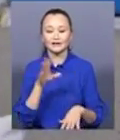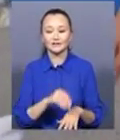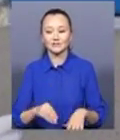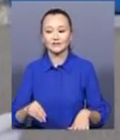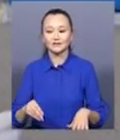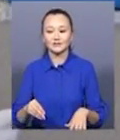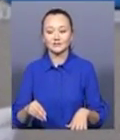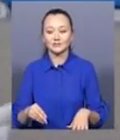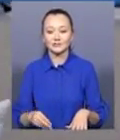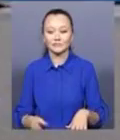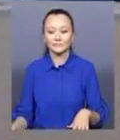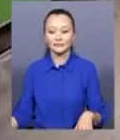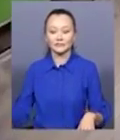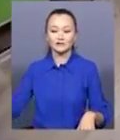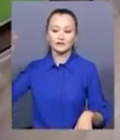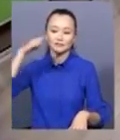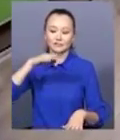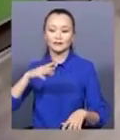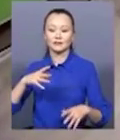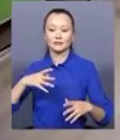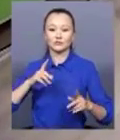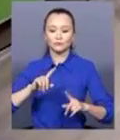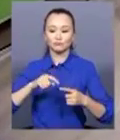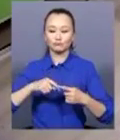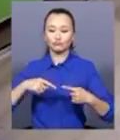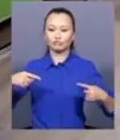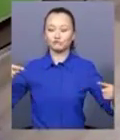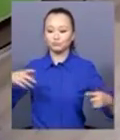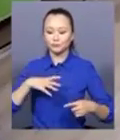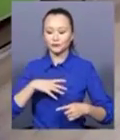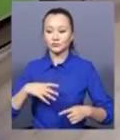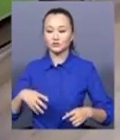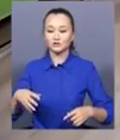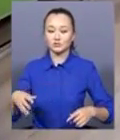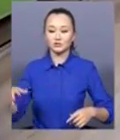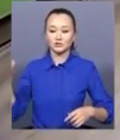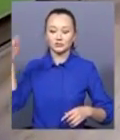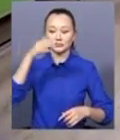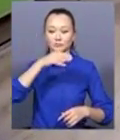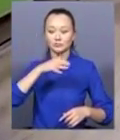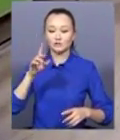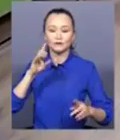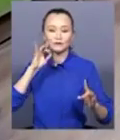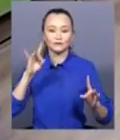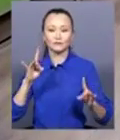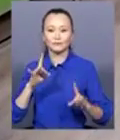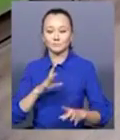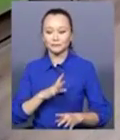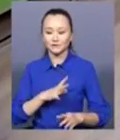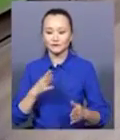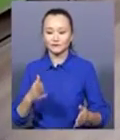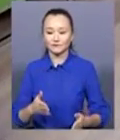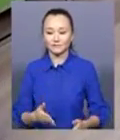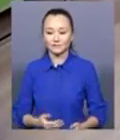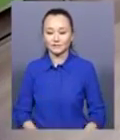упражнение абсолютно на растяжку. То есть вот раз, потянулись. Так, также ноги на ширине плеч. Также ноги на ширине плеч. У меня тоже что-то хрустнуло. Вот, то есть вот,